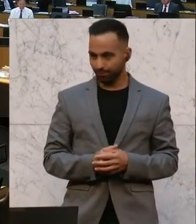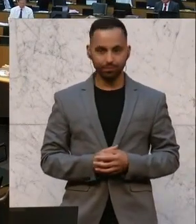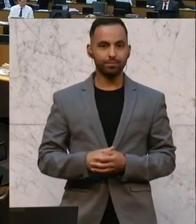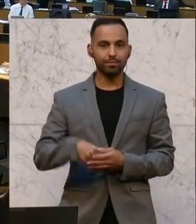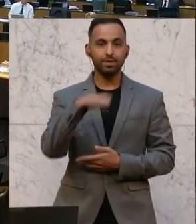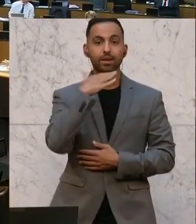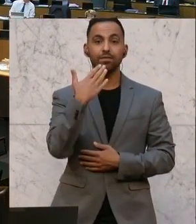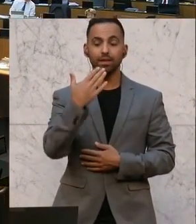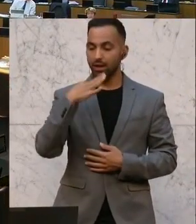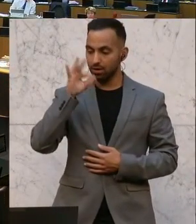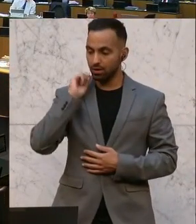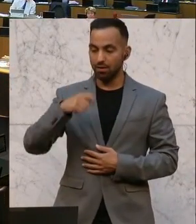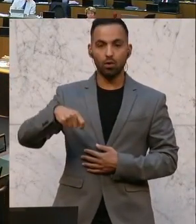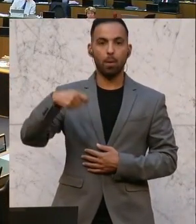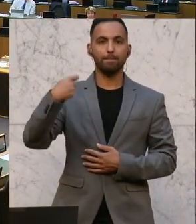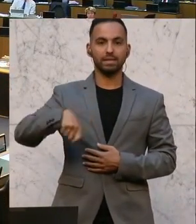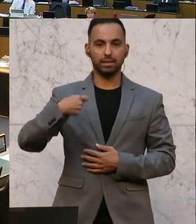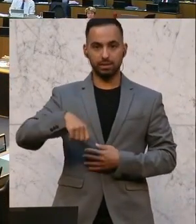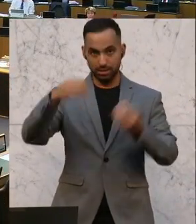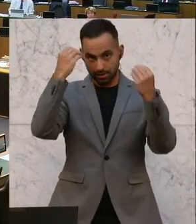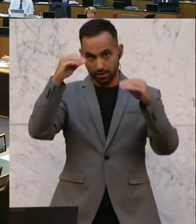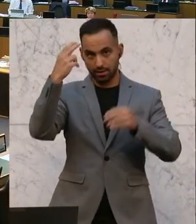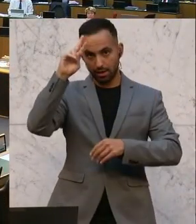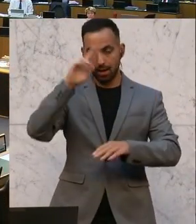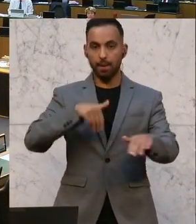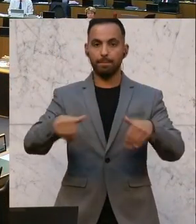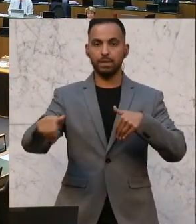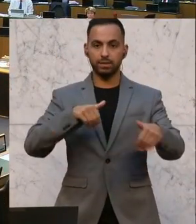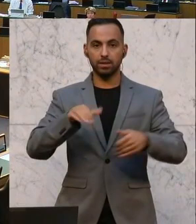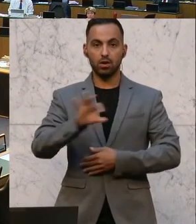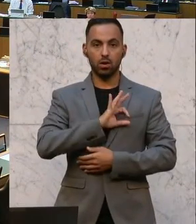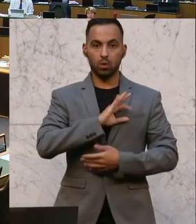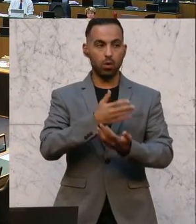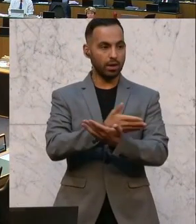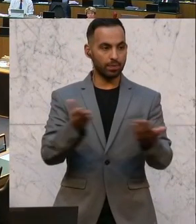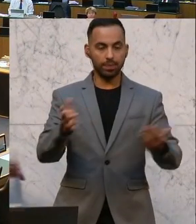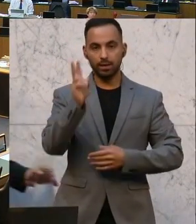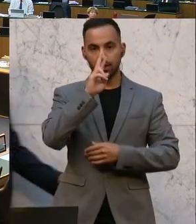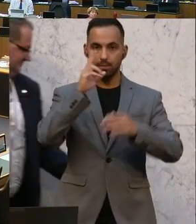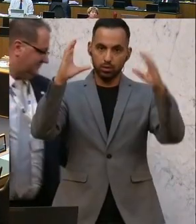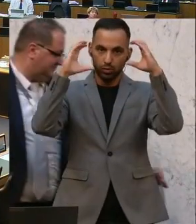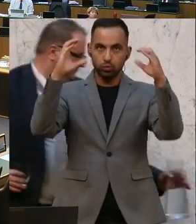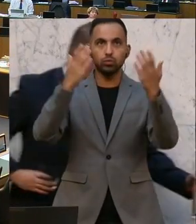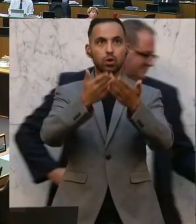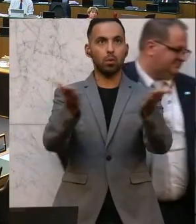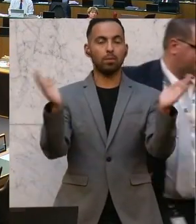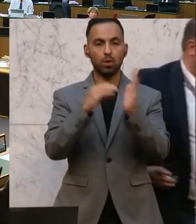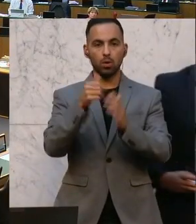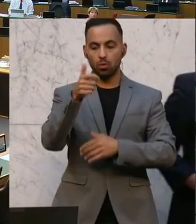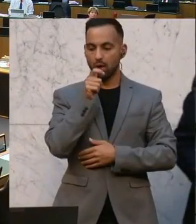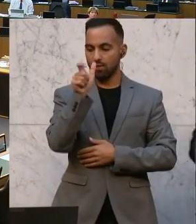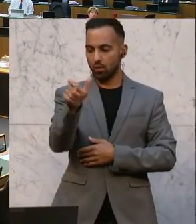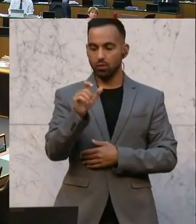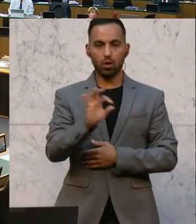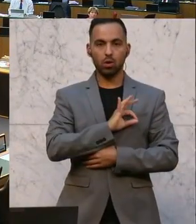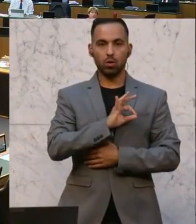Jannik Schetti, der Jugendsprecher der NEOS, ist am Wort. Sehr geehrte Kolleginnen und Kollegen, liebe Zuseherinnen, liebe Zuseher. Noch ein Wort zum Kollegen